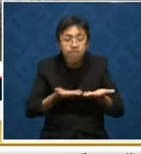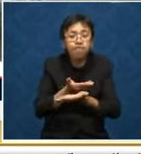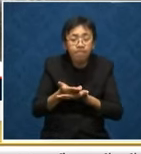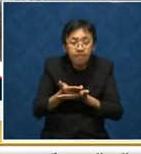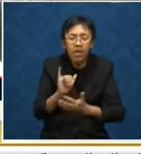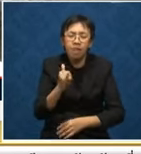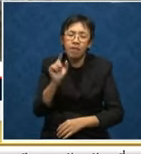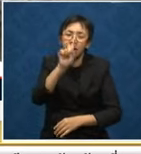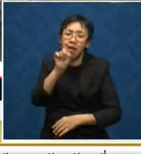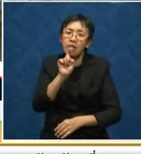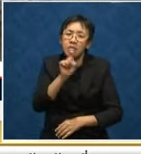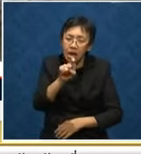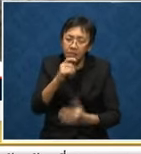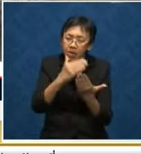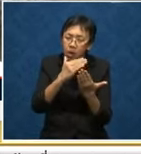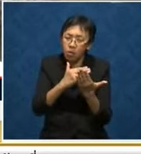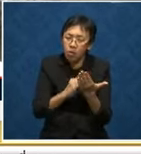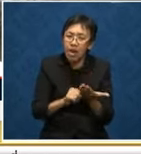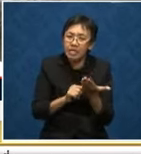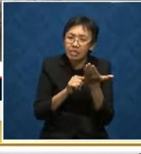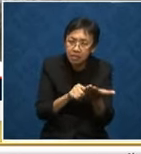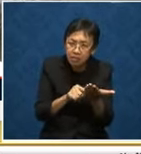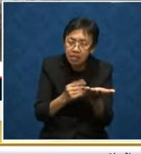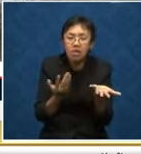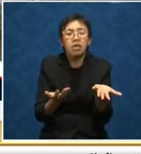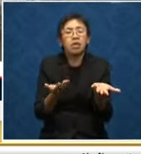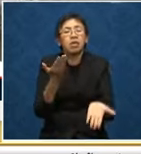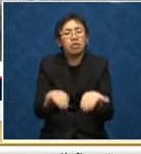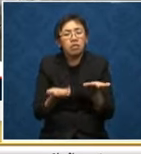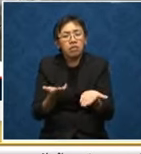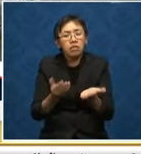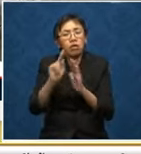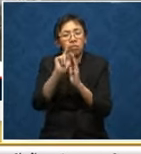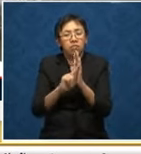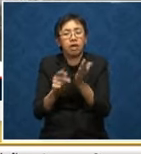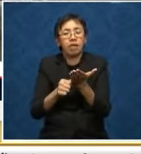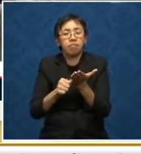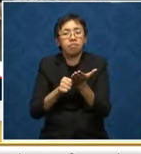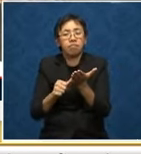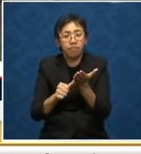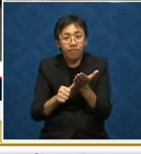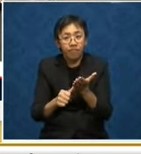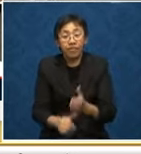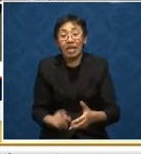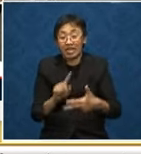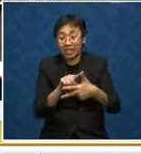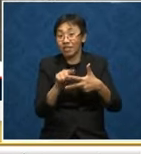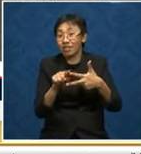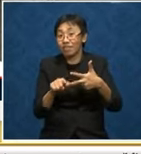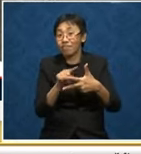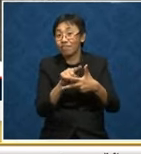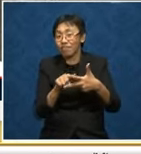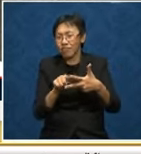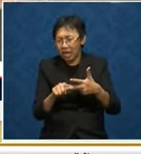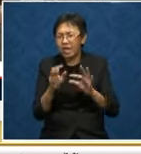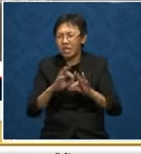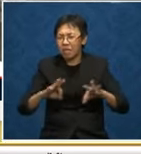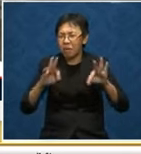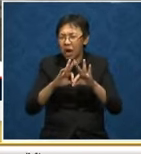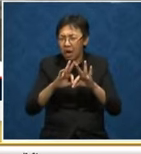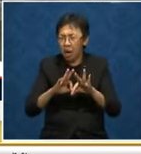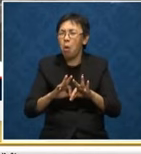ทู้ยัตติหรือเสนอผ่านแก้ไขกฎหมายนะครับทั้ง3ประการนี้ล้วนต้องใช้เวล